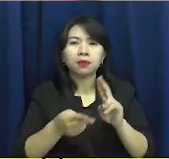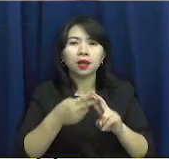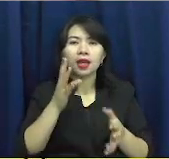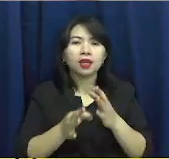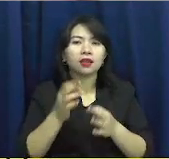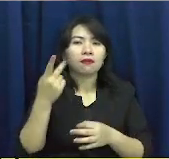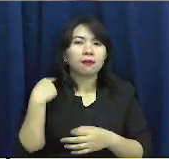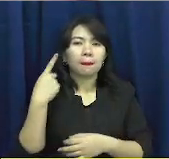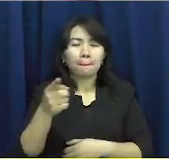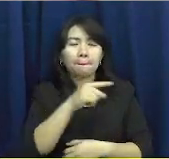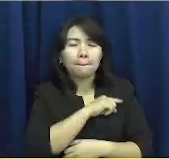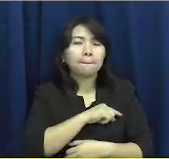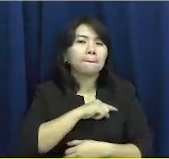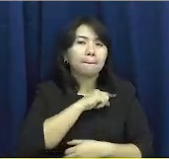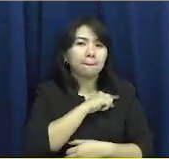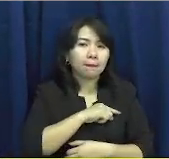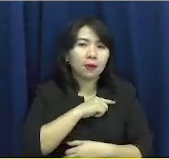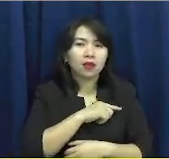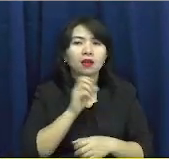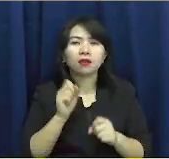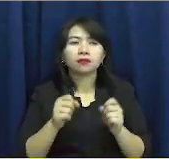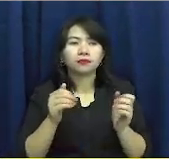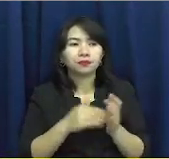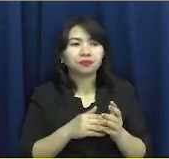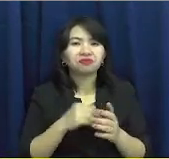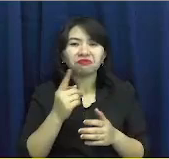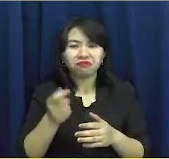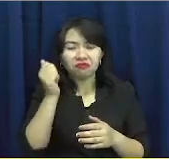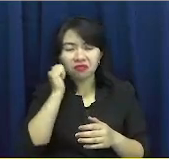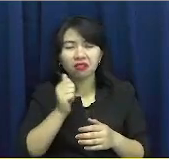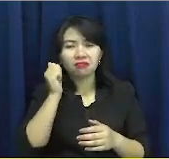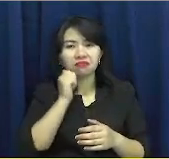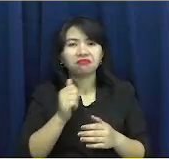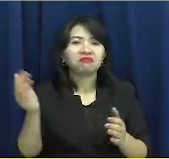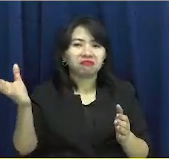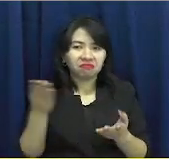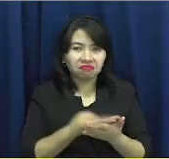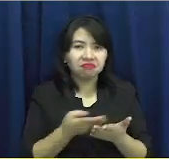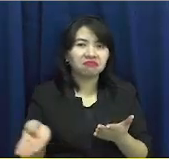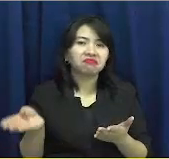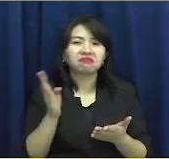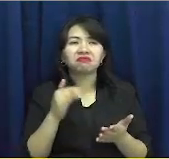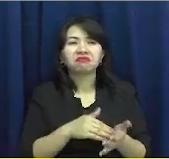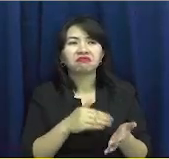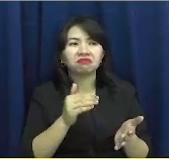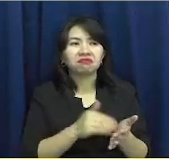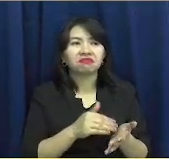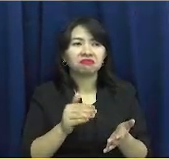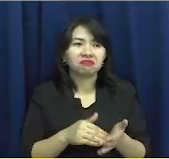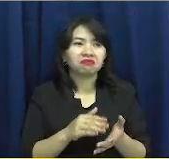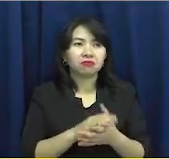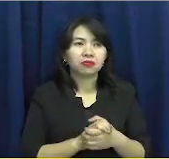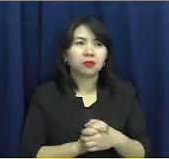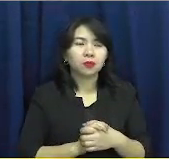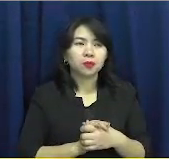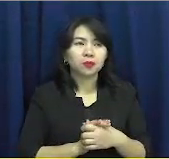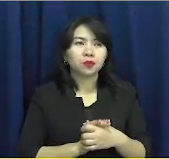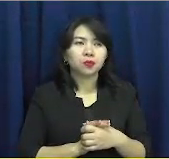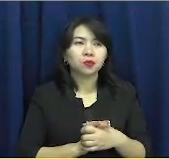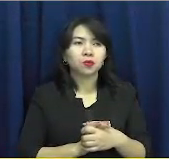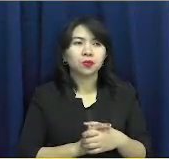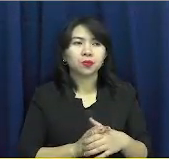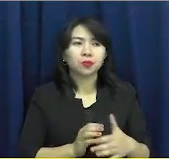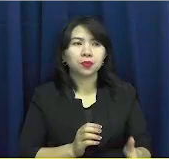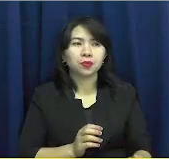bumibili kayo ng gamit. Yeah. Kaya nga inuulit-ulit nyo, minsan nire-recommend ko ako po as far as yung mga sa